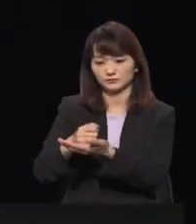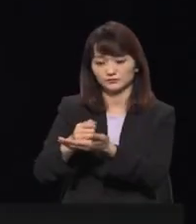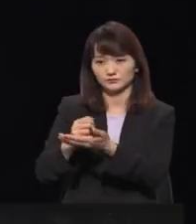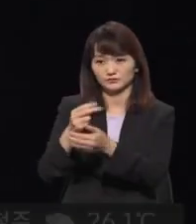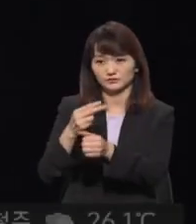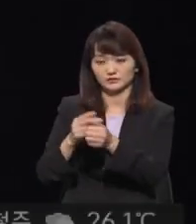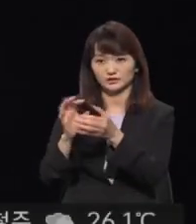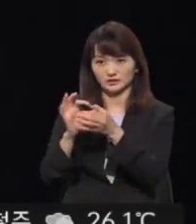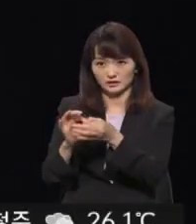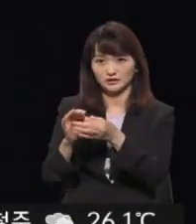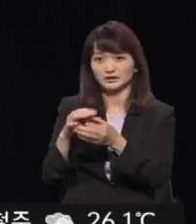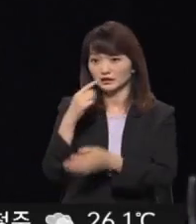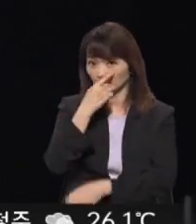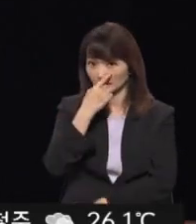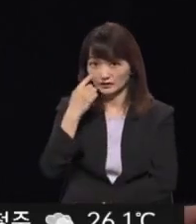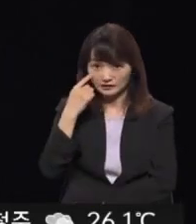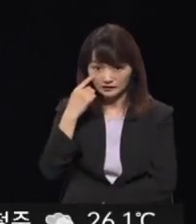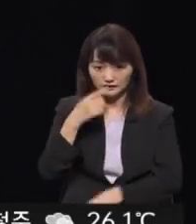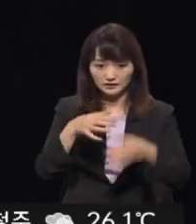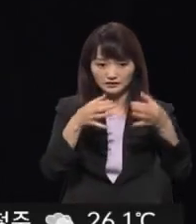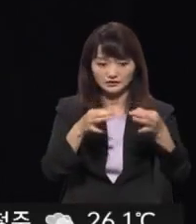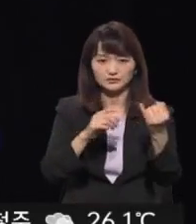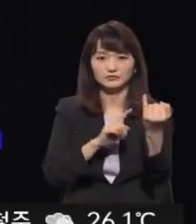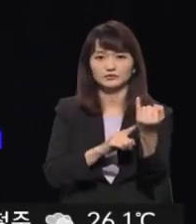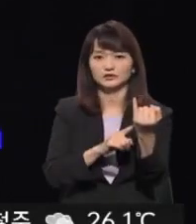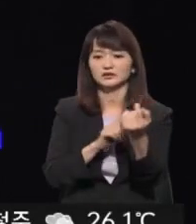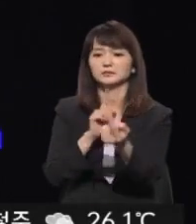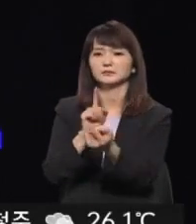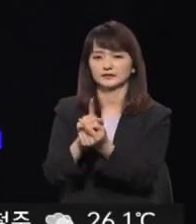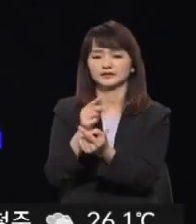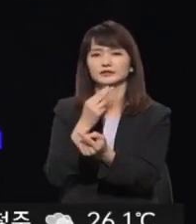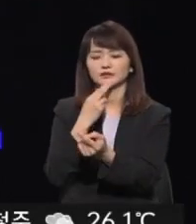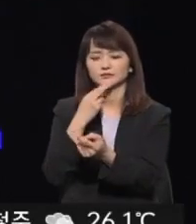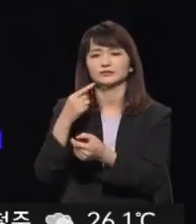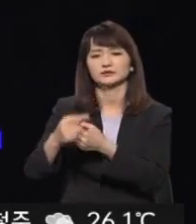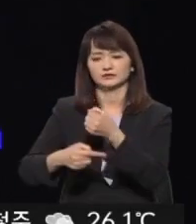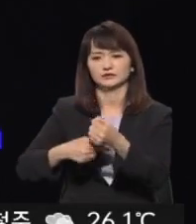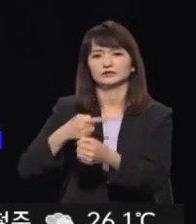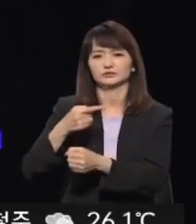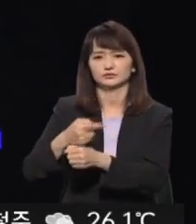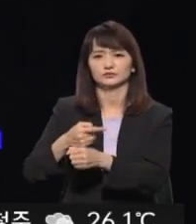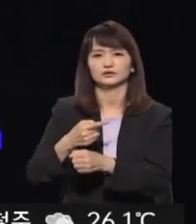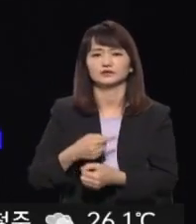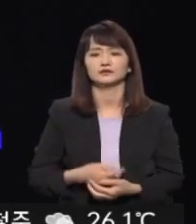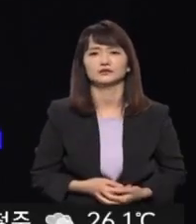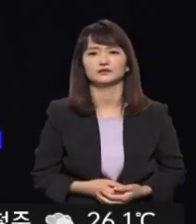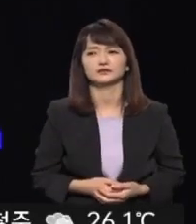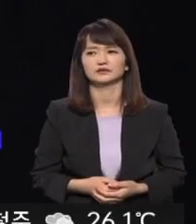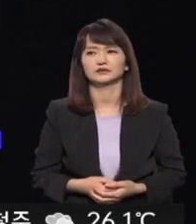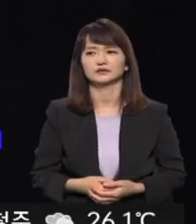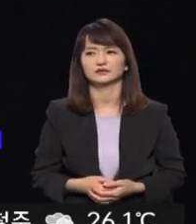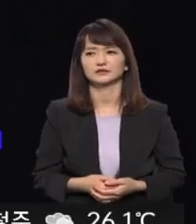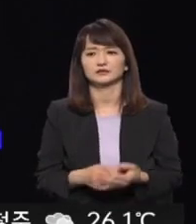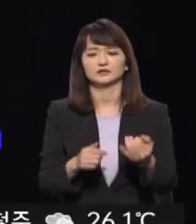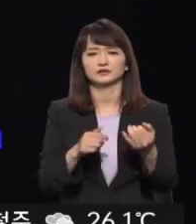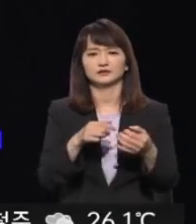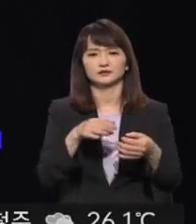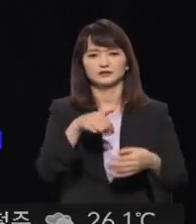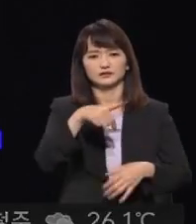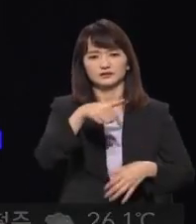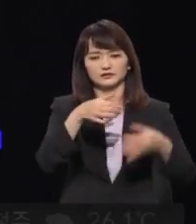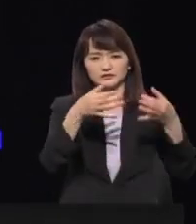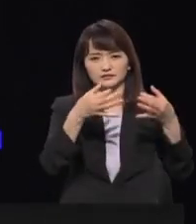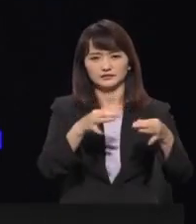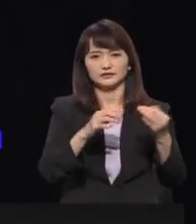일단 여사와 교류는 없었다고 들었다 이렇게 합니다 관심 없어 얘기도 계속 나오고 사실은 여사의 얘기가